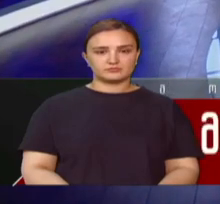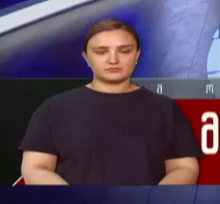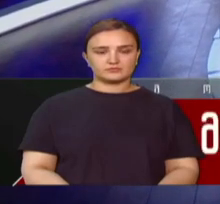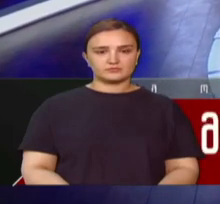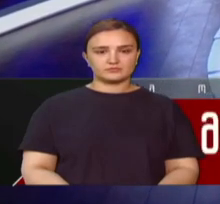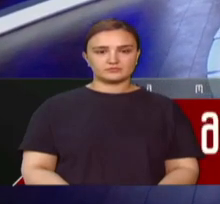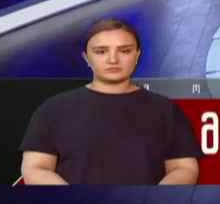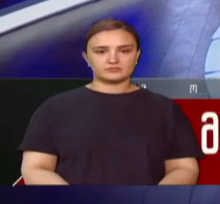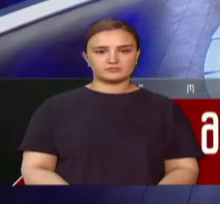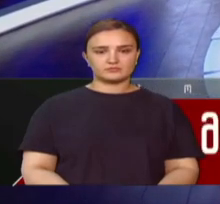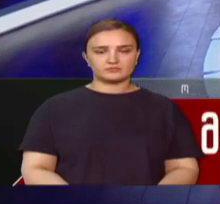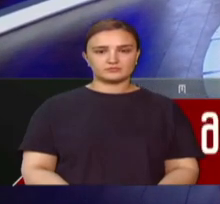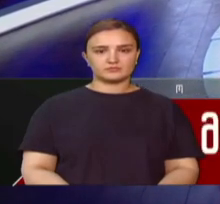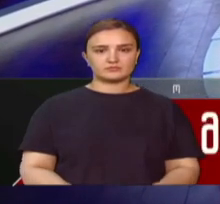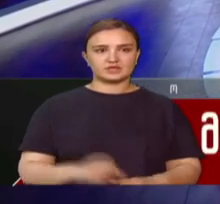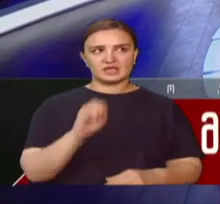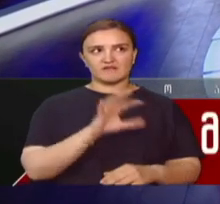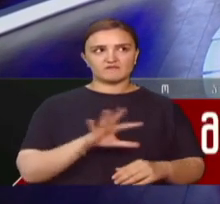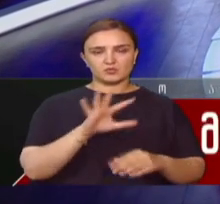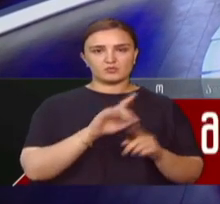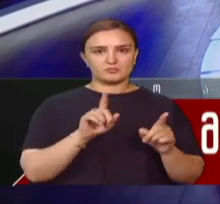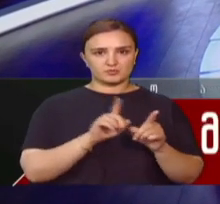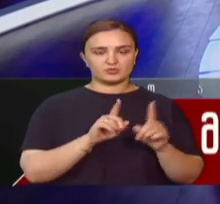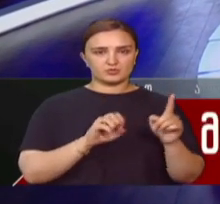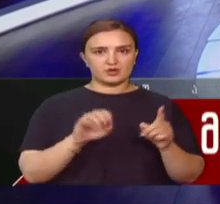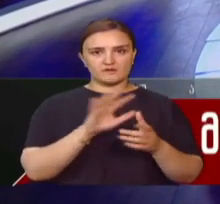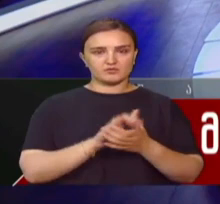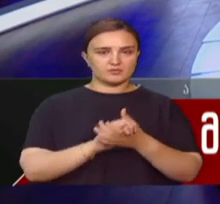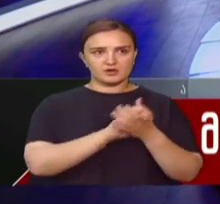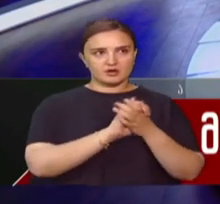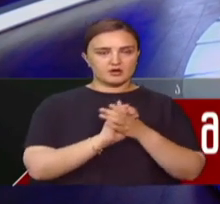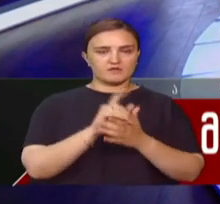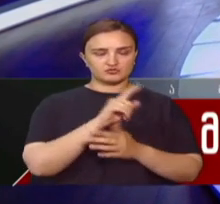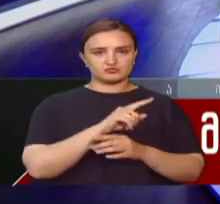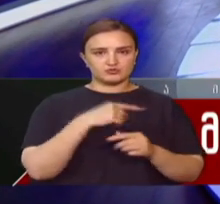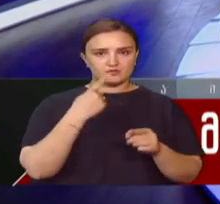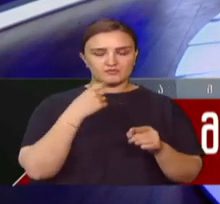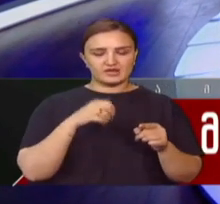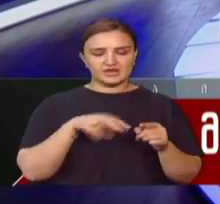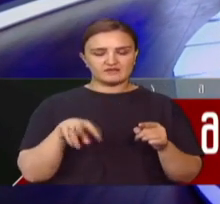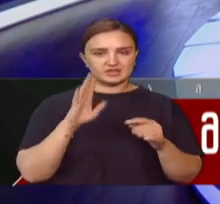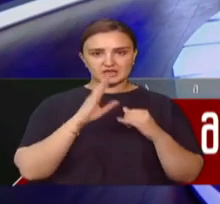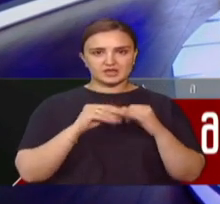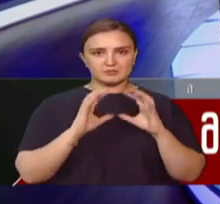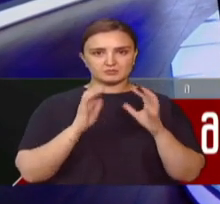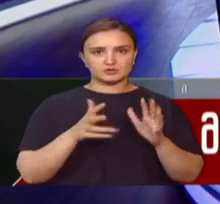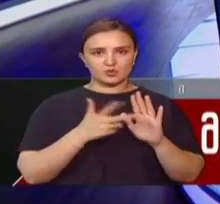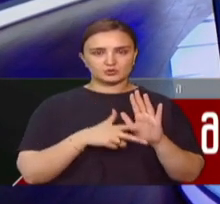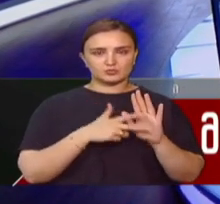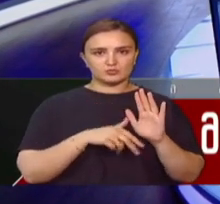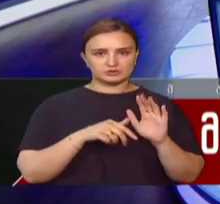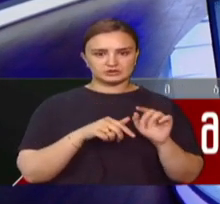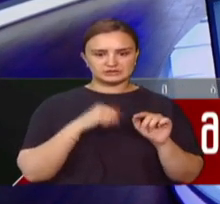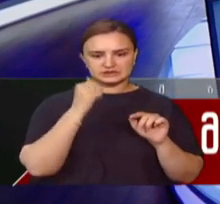ხის ხანძრებსა და ანომალიურ სიცხეებს ებრძვიან ევროპის ქვეყნებიც. ევროკავშირის კლიმატური ცვლილებების ამსახურის ცნობით ივლისი დედამიწაზე ბოლო 80 წლის